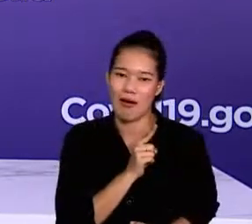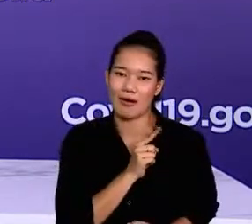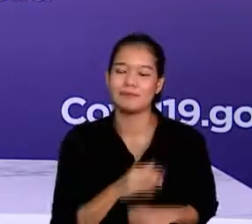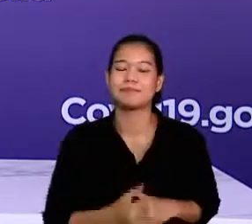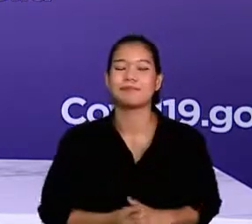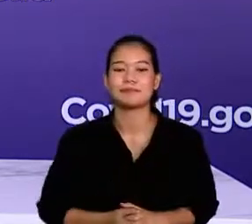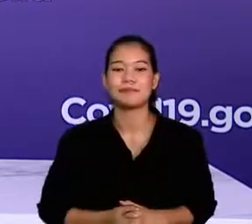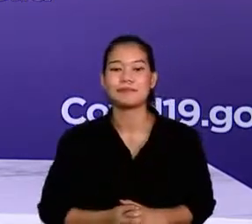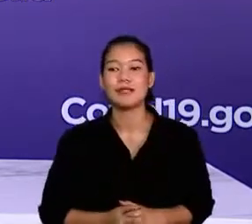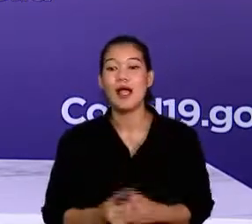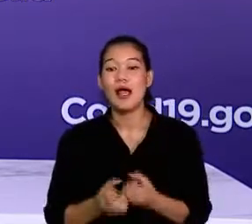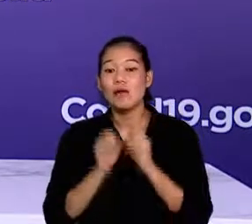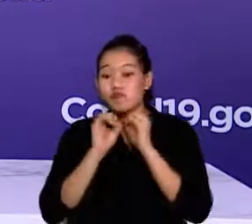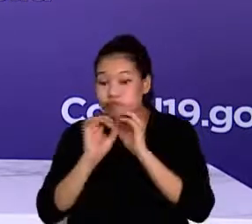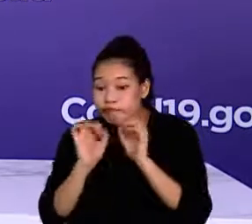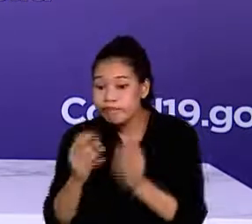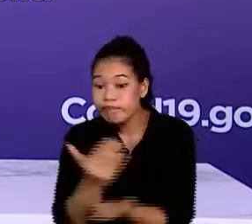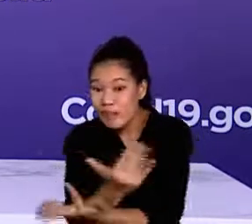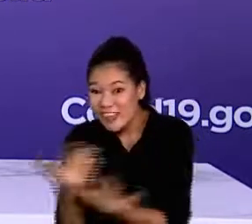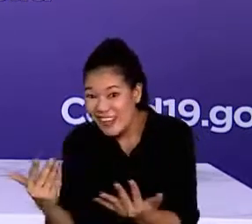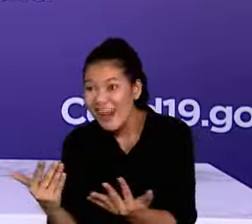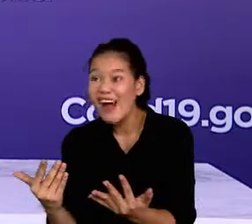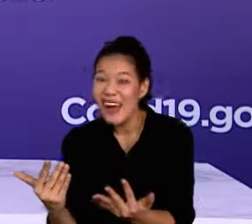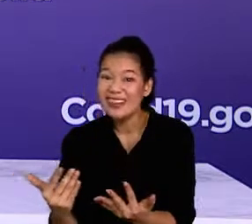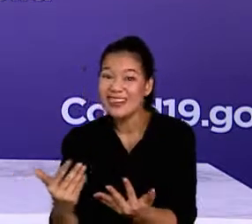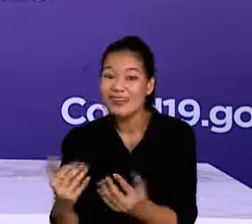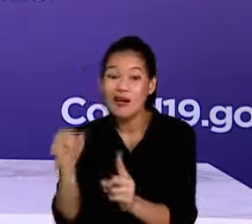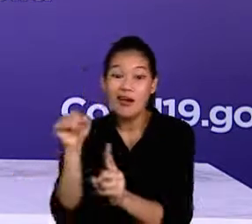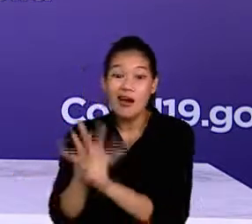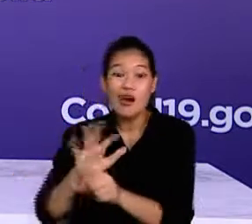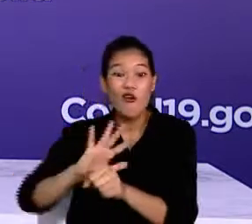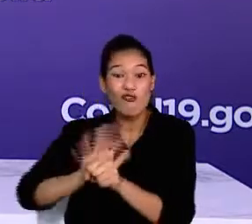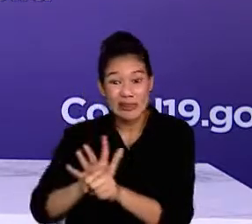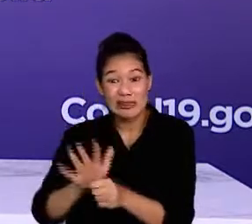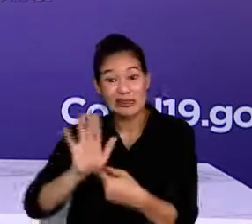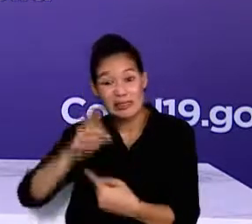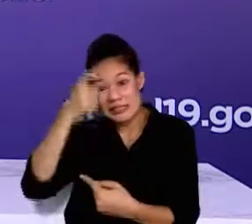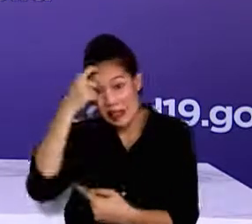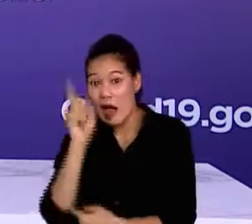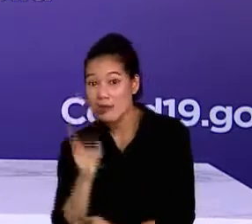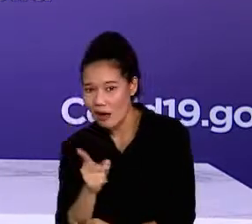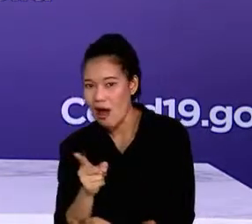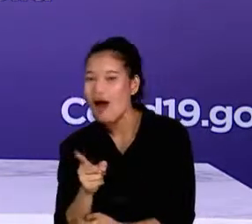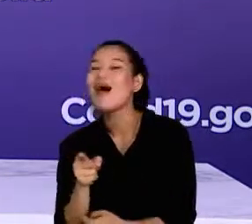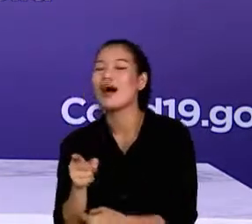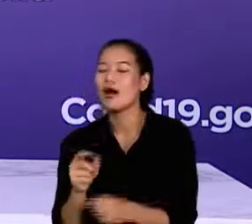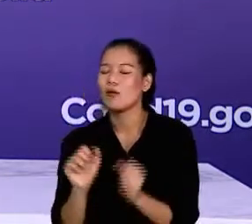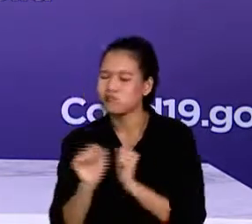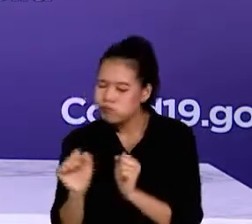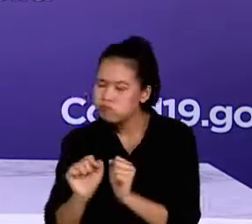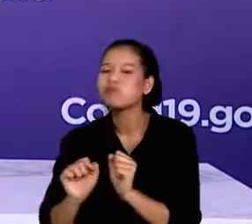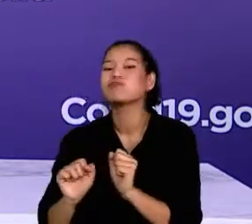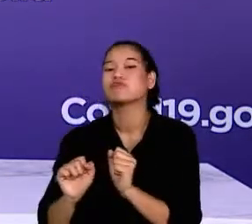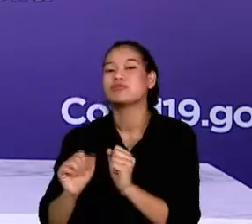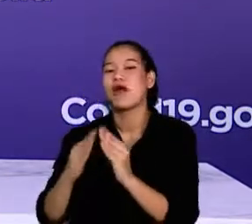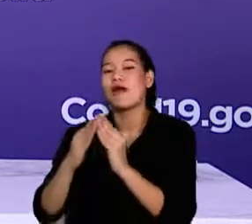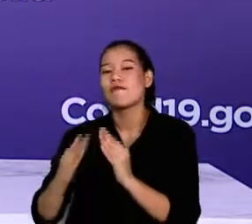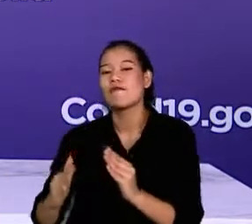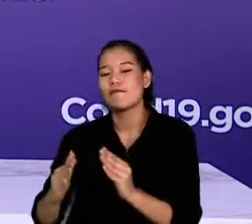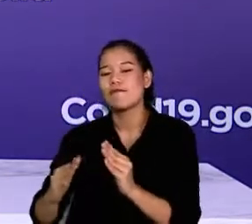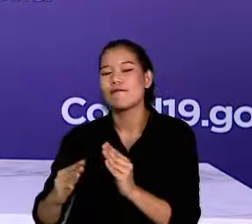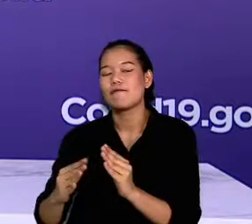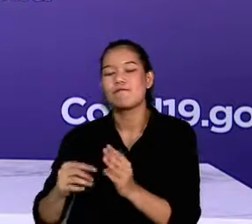dan dihimbau kepada masyarakat yang sedang menderita copy 19 bergejala untuk melakukan isolasi terpusat di